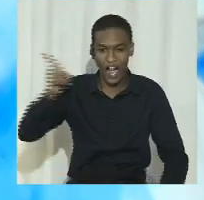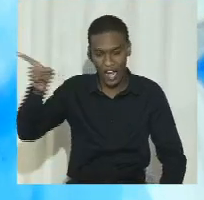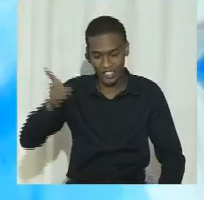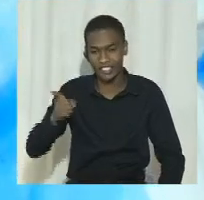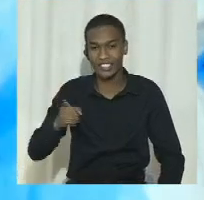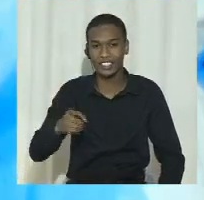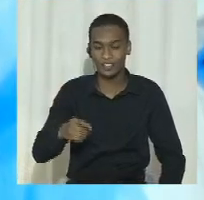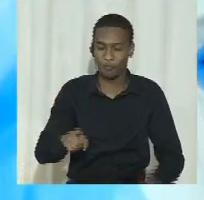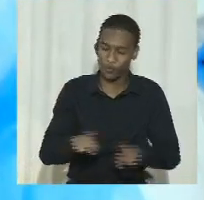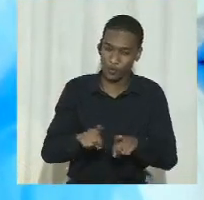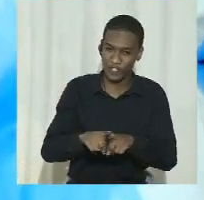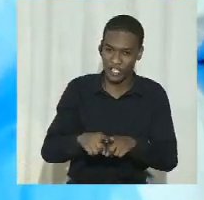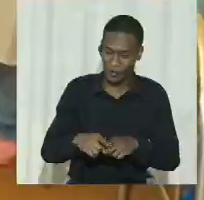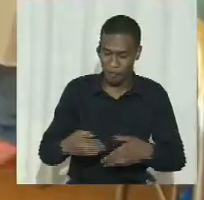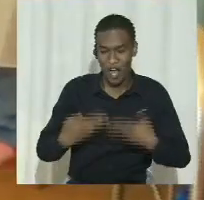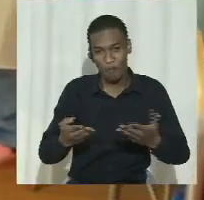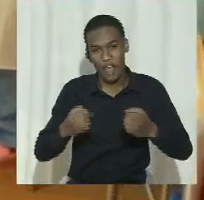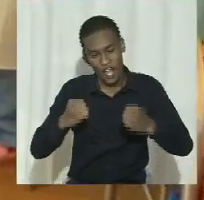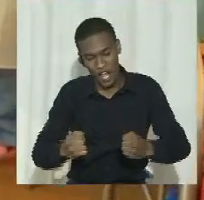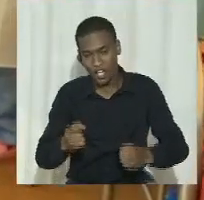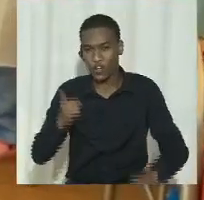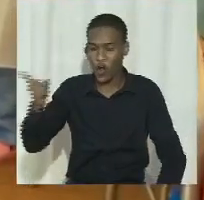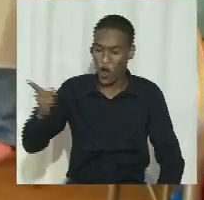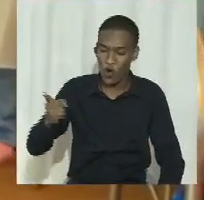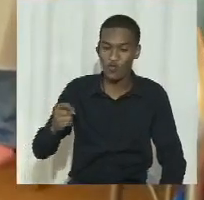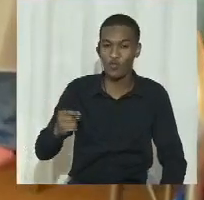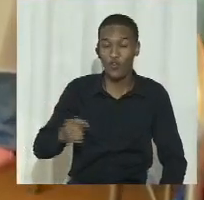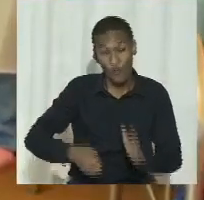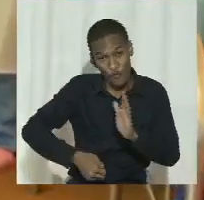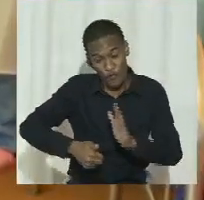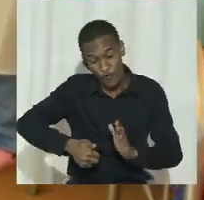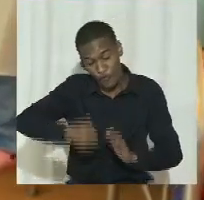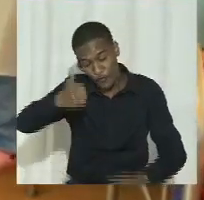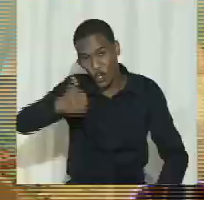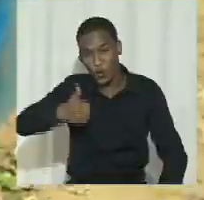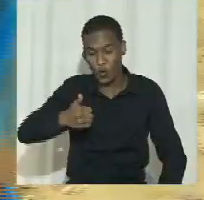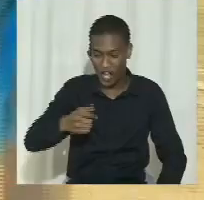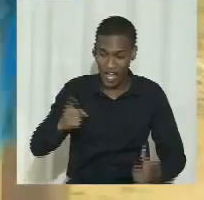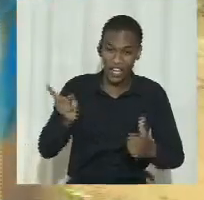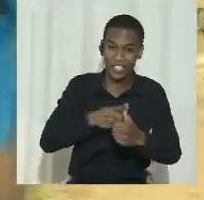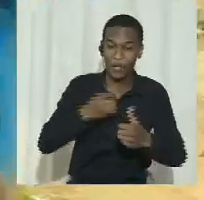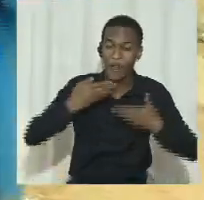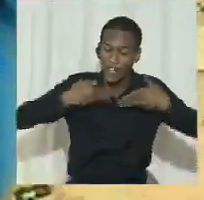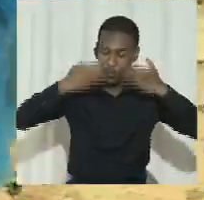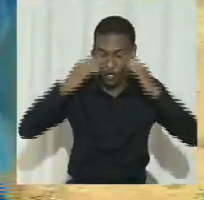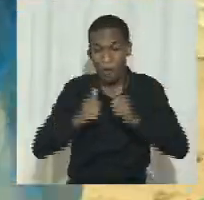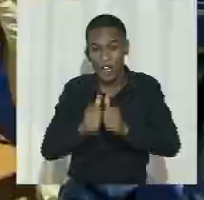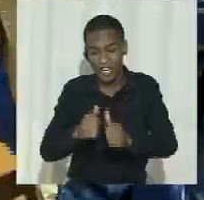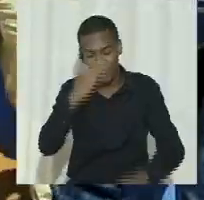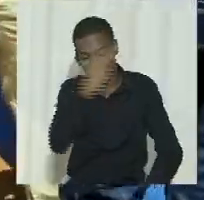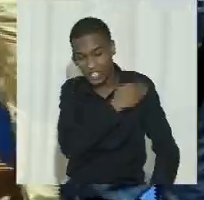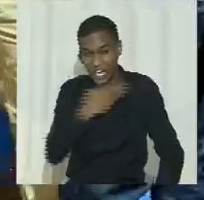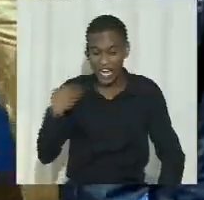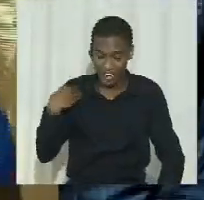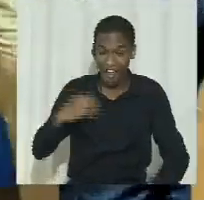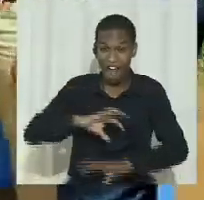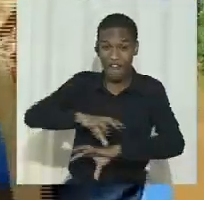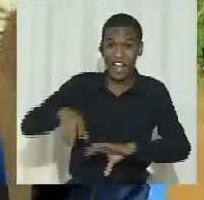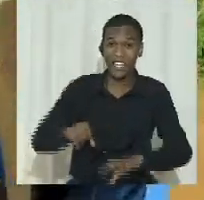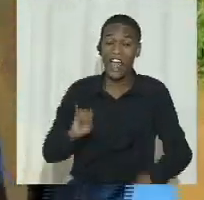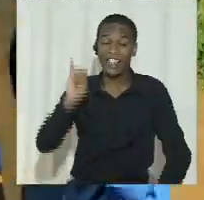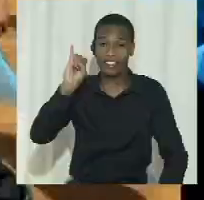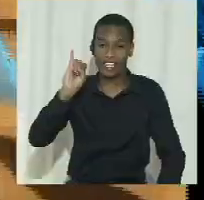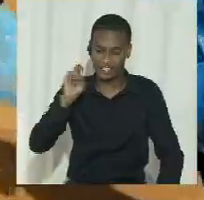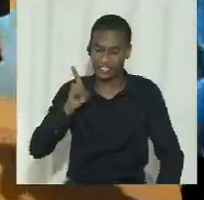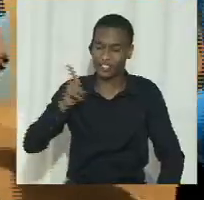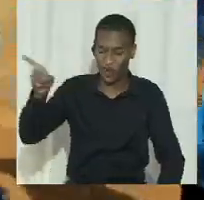amin'ny CHRD soavina andriana hitasy ny filohan'ny anteny Merandola niaraka tamin'ny governora ny faritra hitasy ary nambara ny